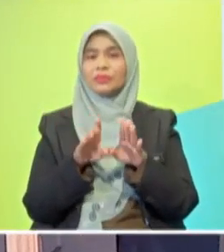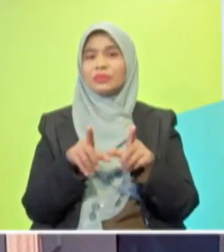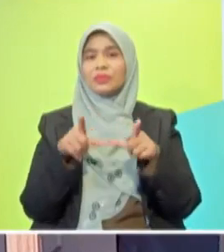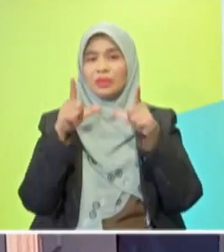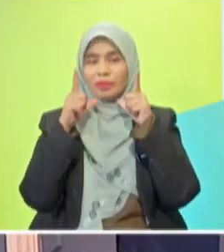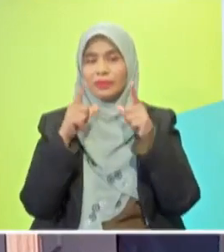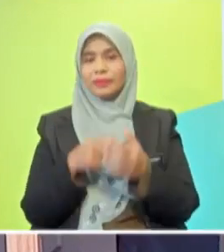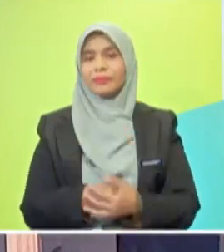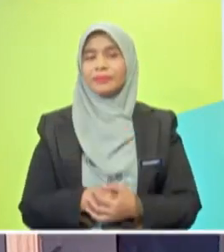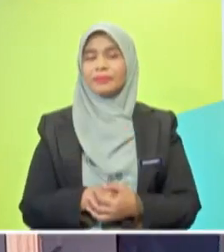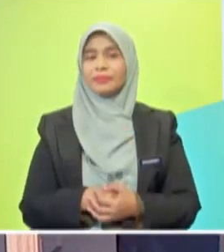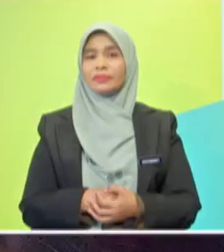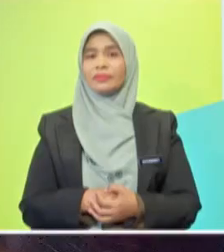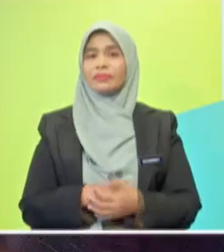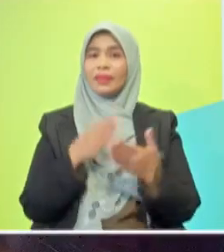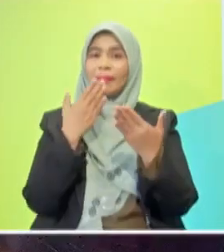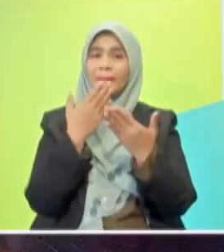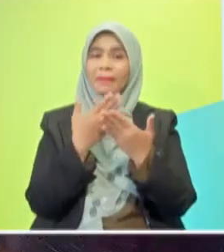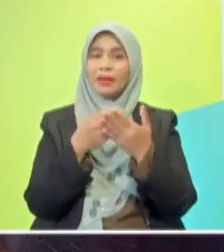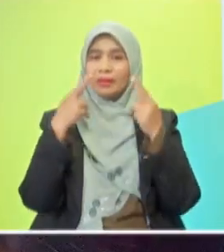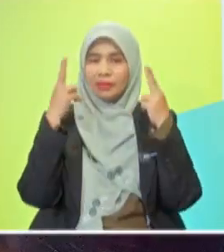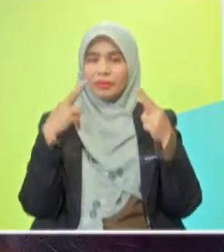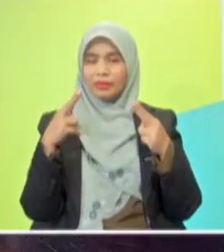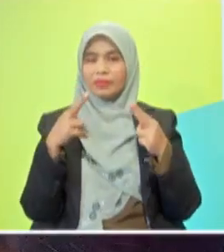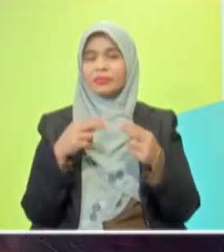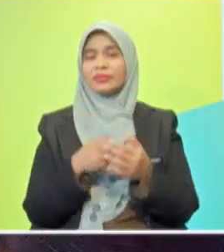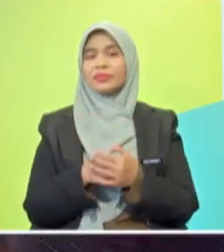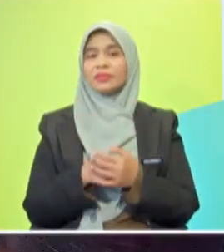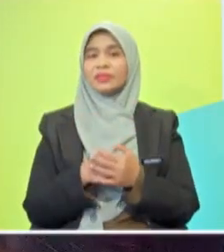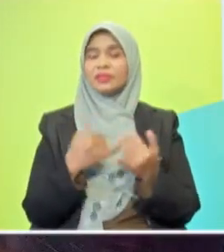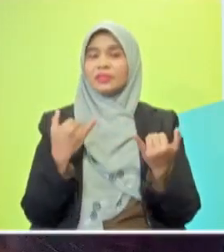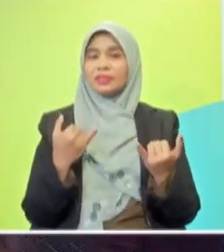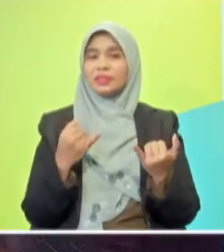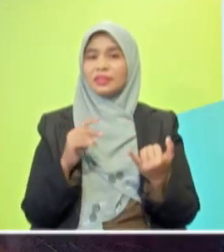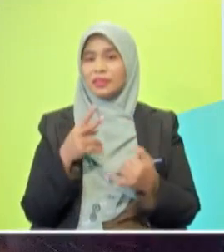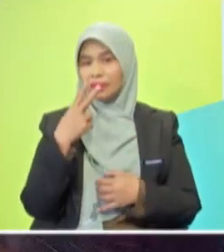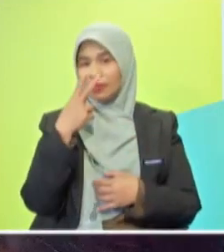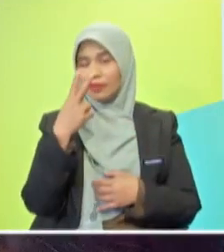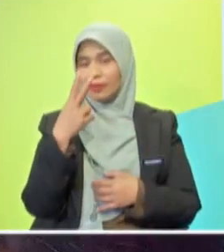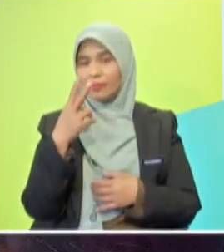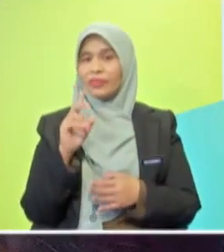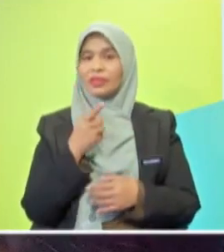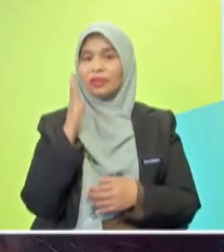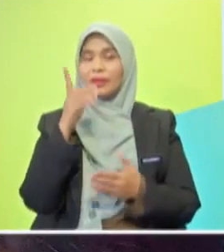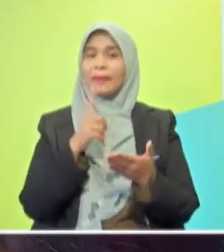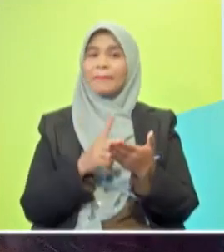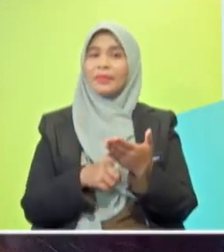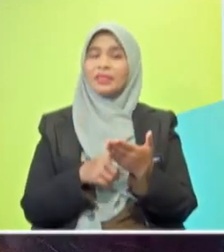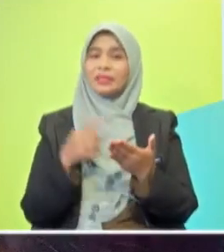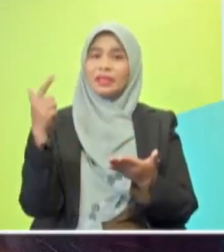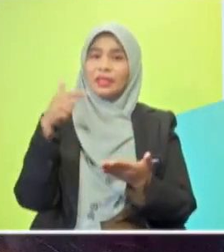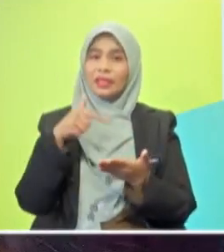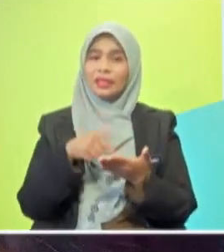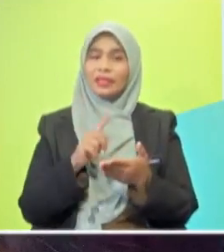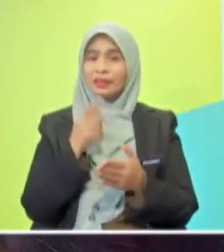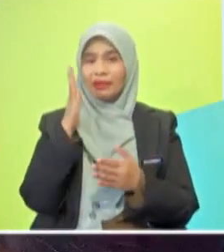syarak. Okey, baik Ustazah. Ini di antara ciri yang perlu kita lihat dalam kita menutup aurat dan kita akan bincang lagi selepas ini. Tapi kita berehat